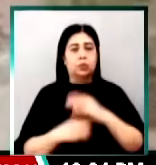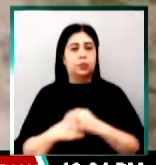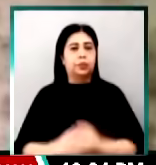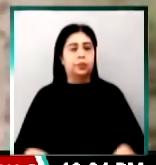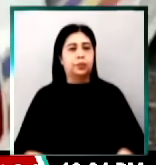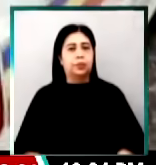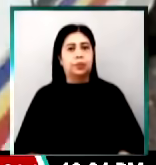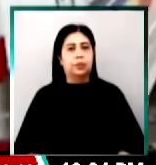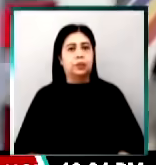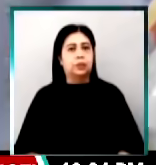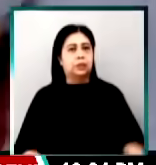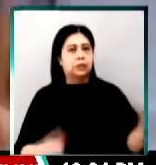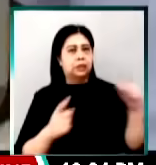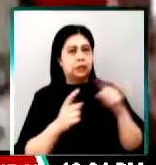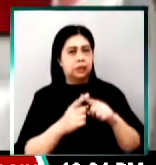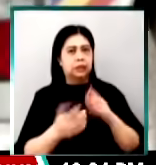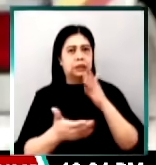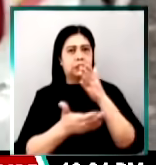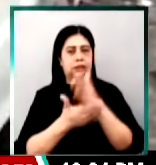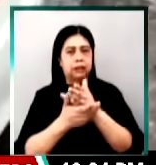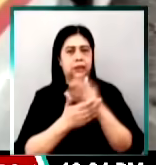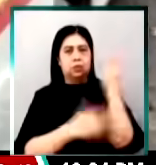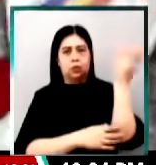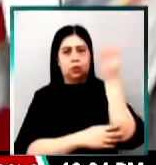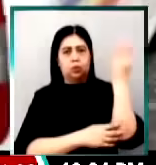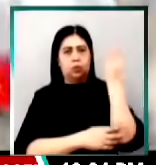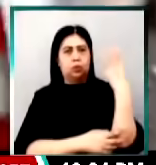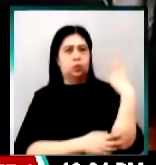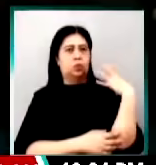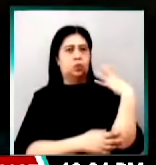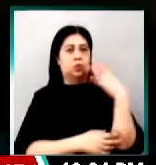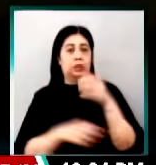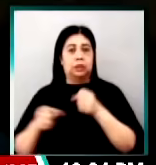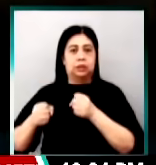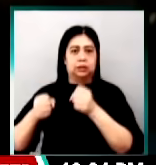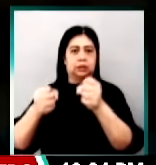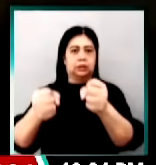Hanggang sa makarating sa ambulansya na nag-aabang sa kalsada.